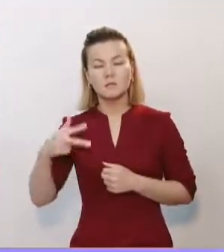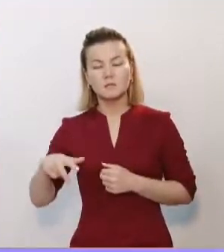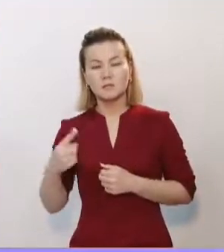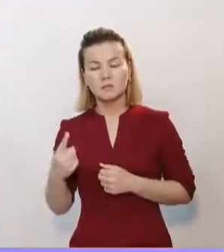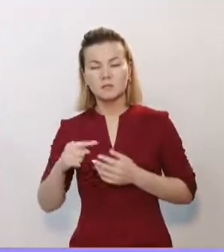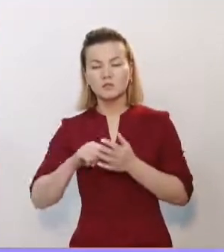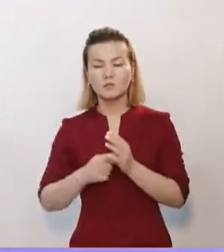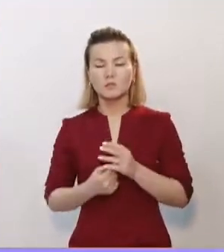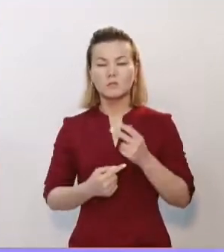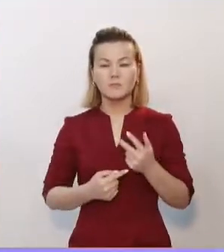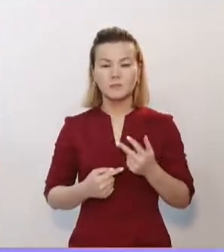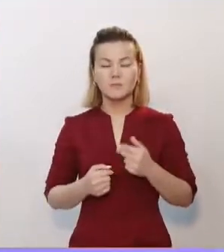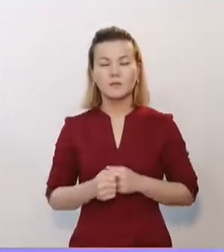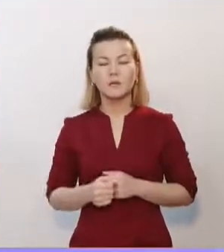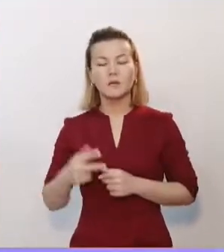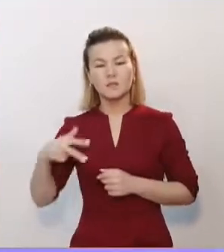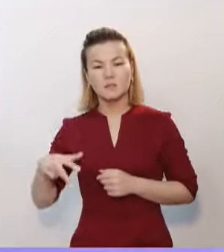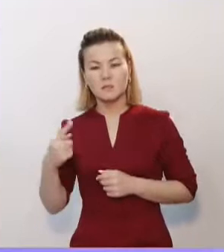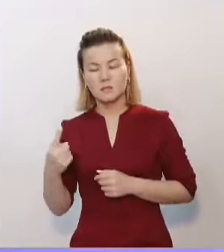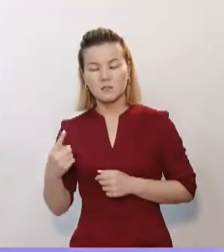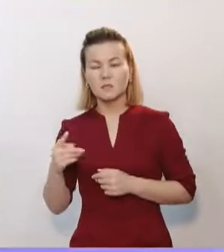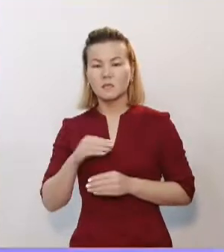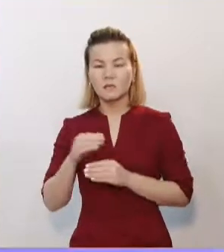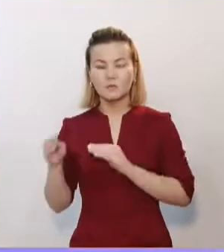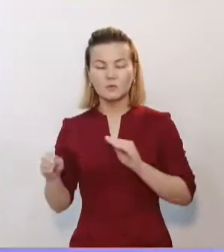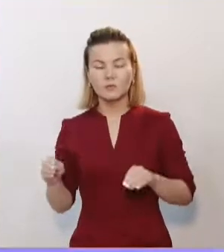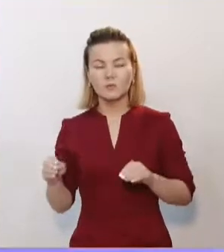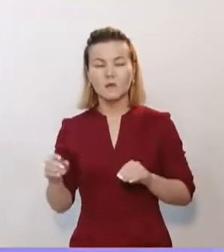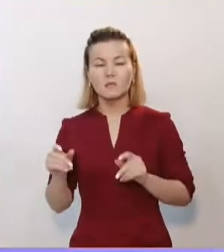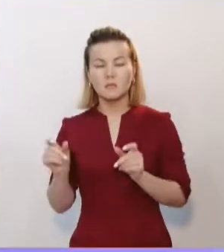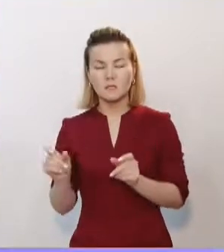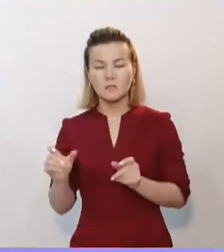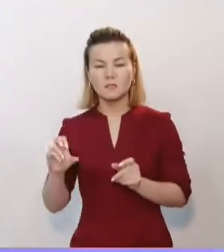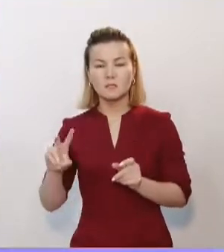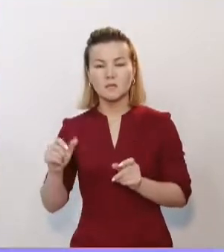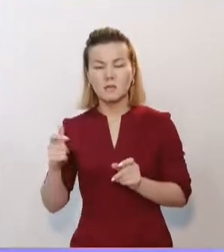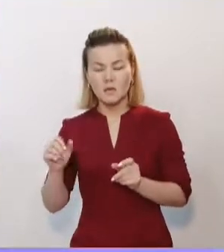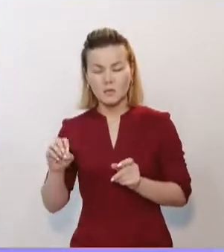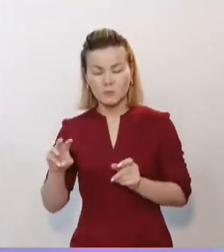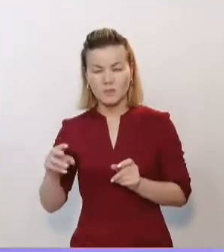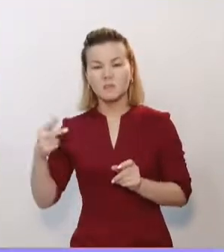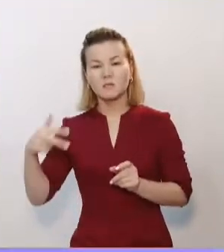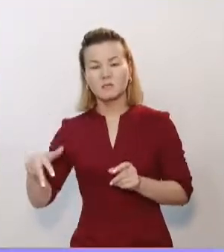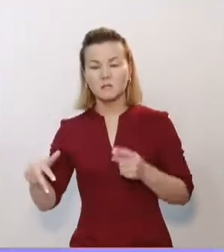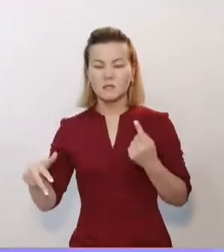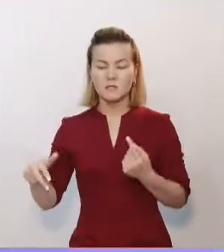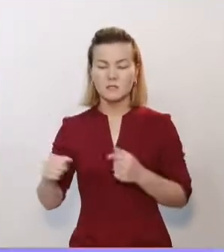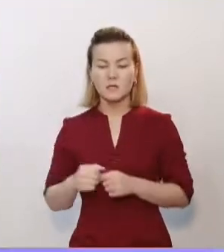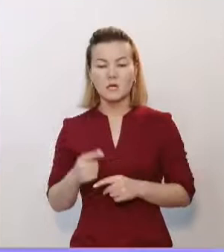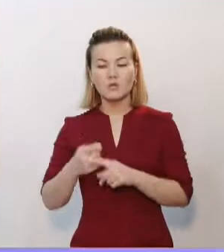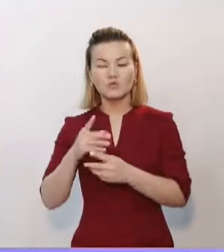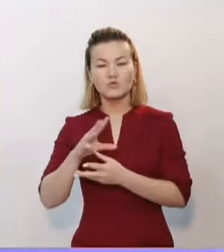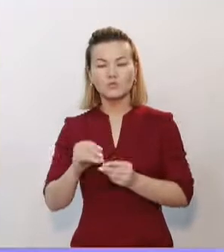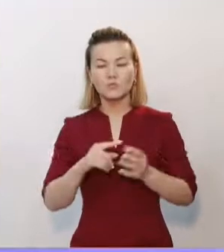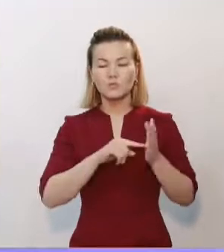31 умножить на 3. 31 разложим на разрядные слагаемые 30 и 1. Сумму